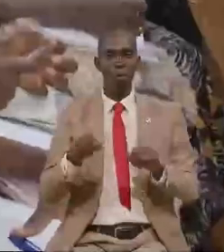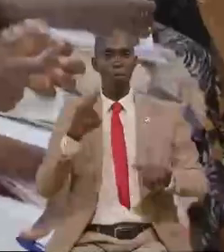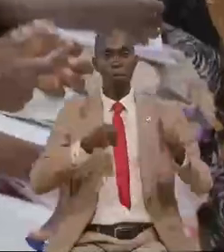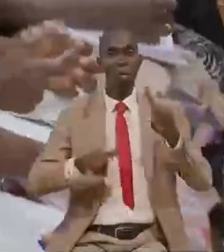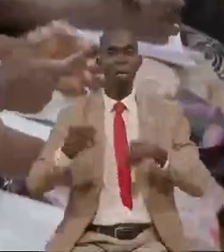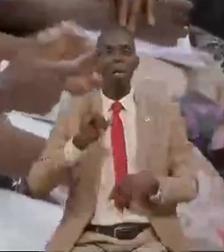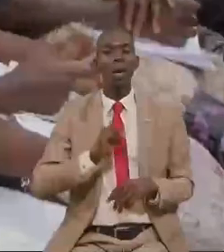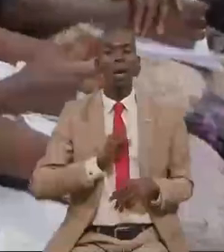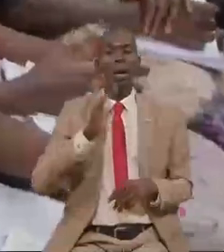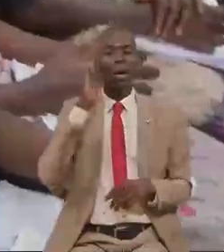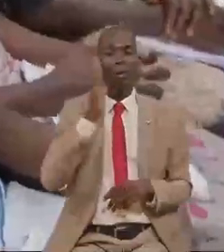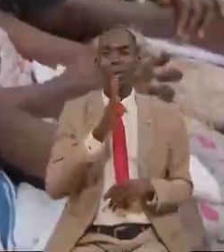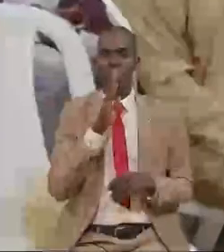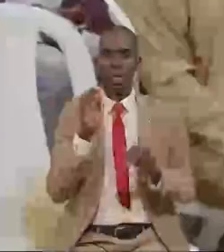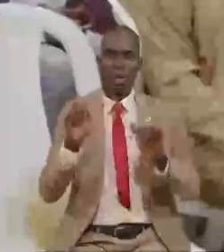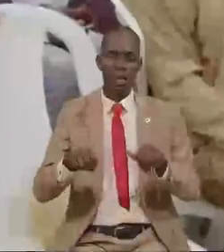Je pourrais.